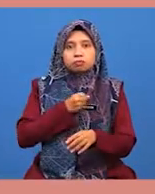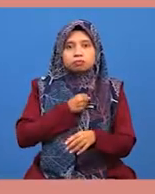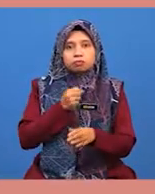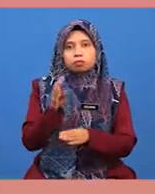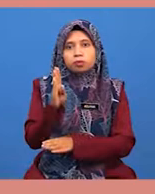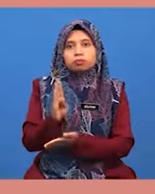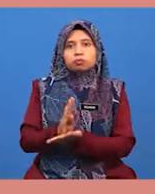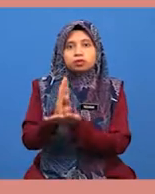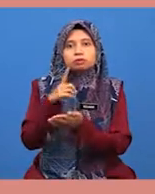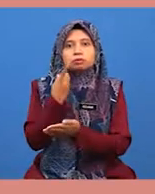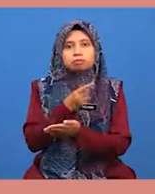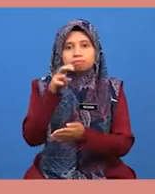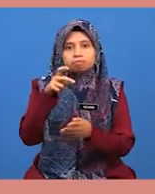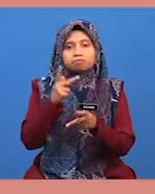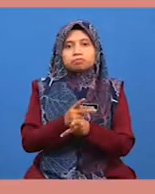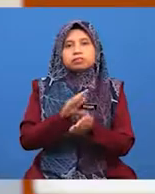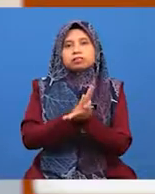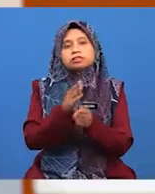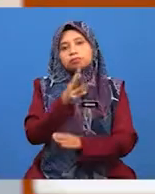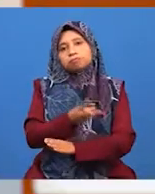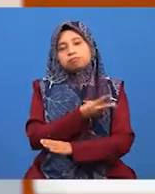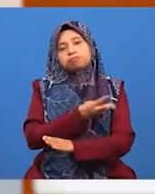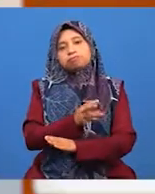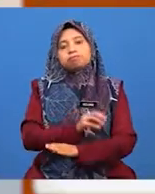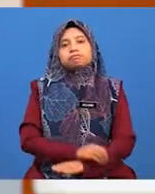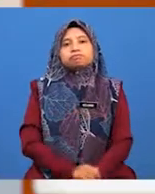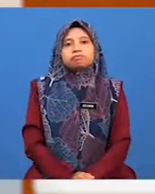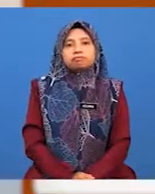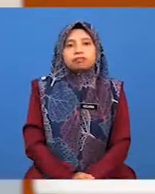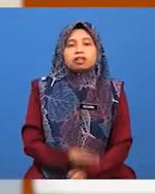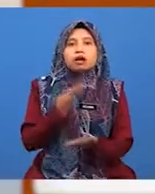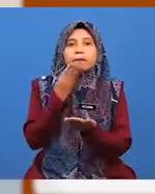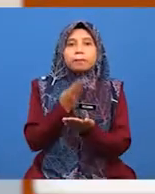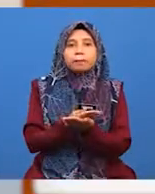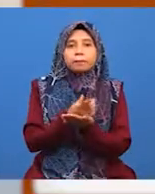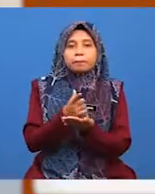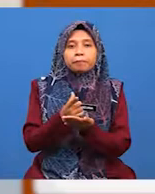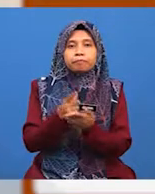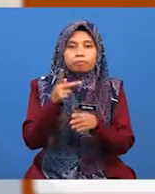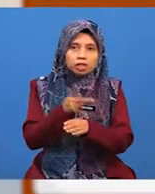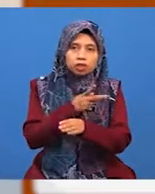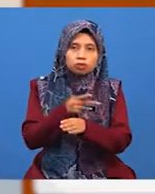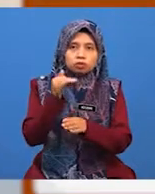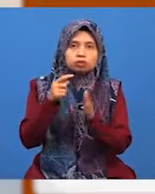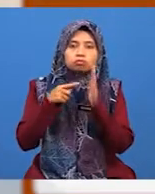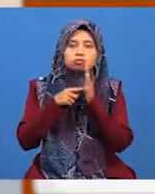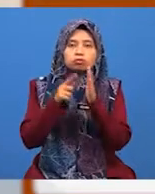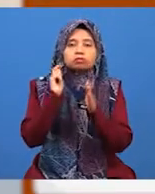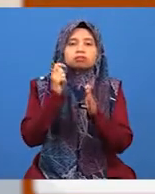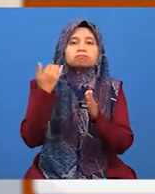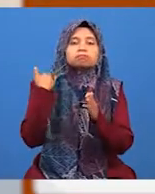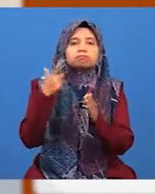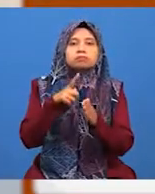harus kekal jadi warisan. Baiklah, pantun yang dipaparkan itu tadi